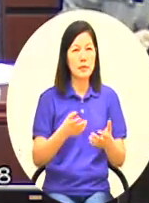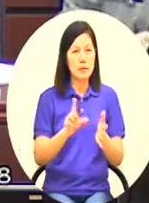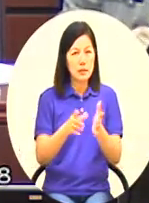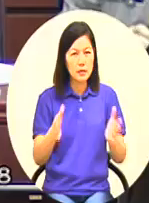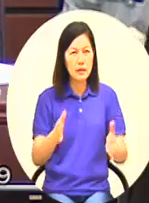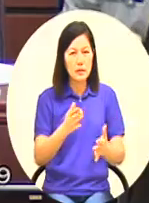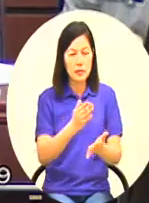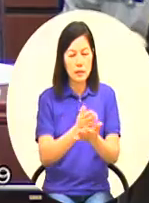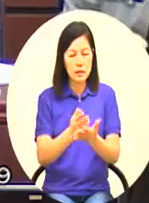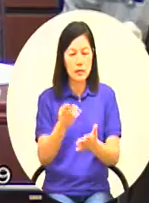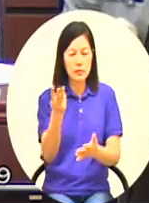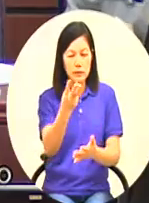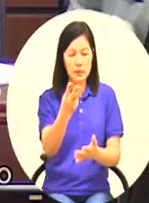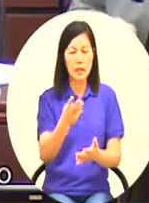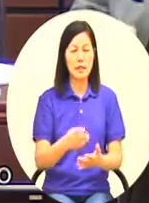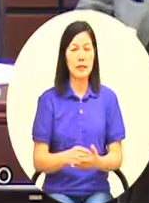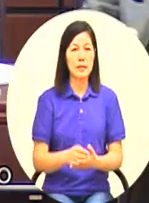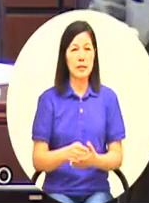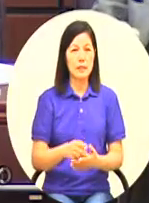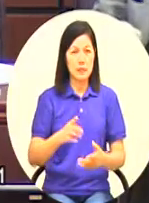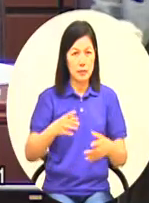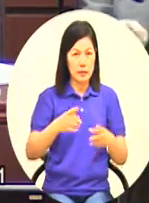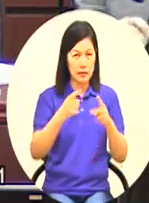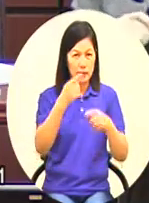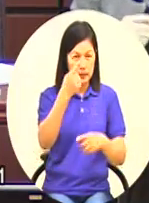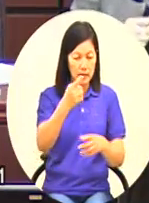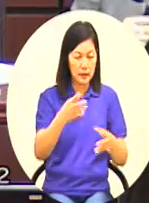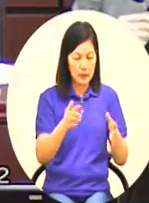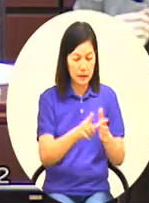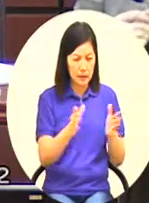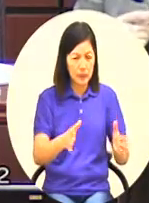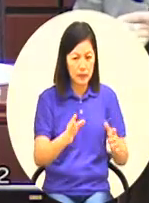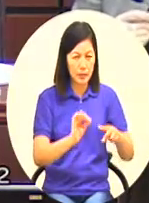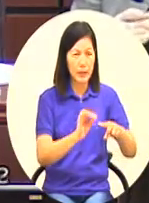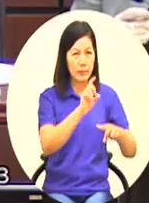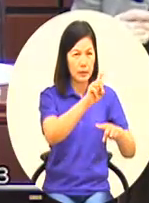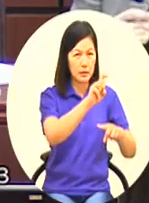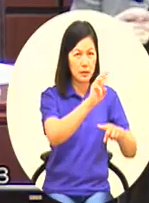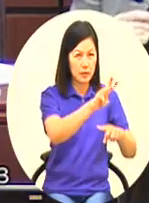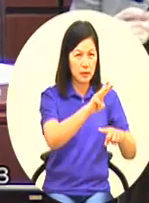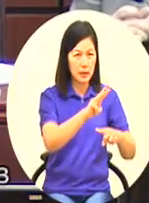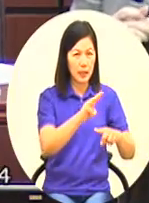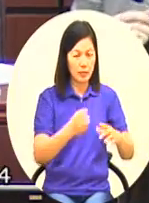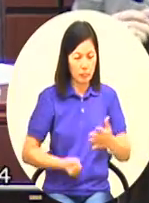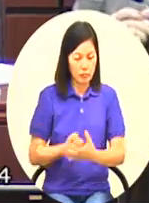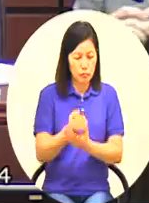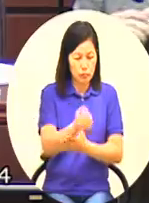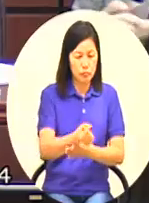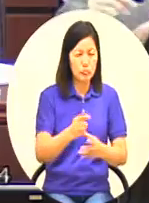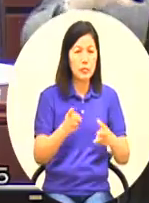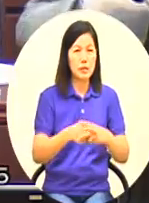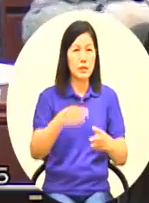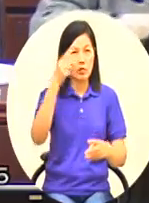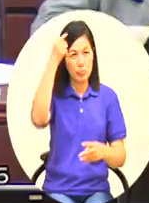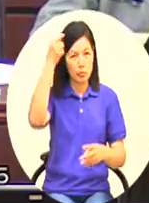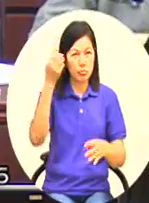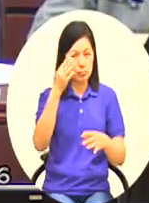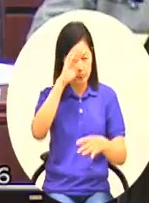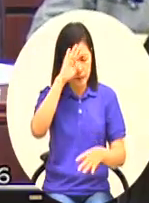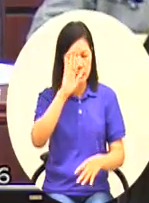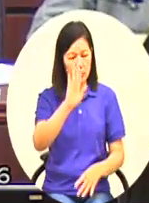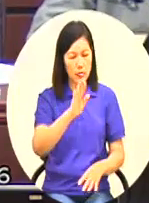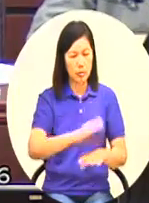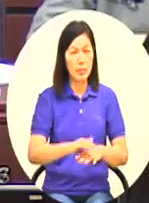期着着支卡的时阵吼，可能有超13%左右会产下小头症，啊，小头症，可能